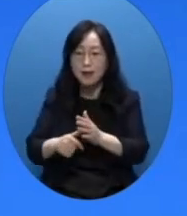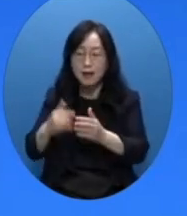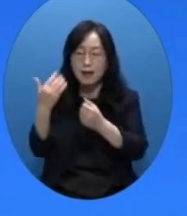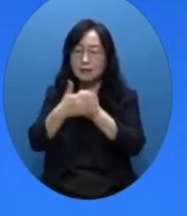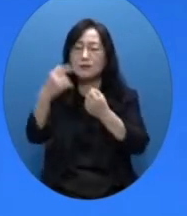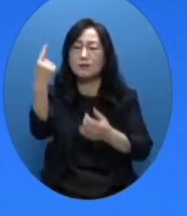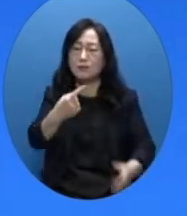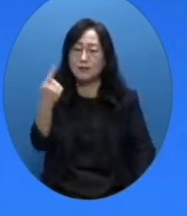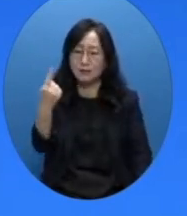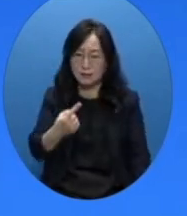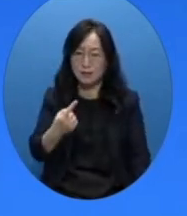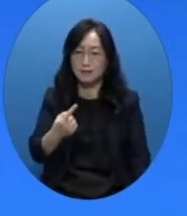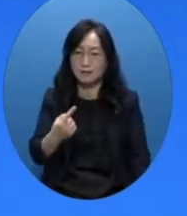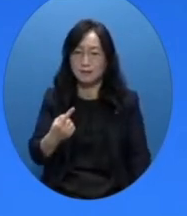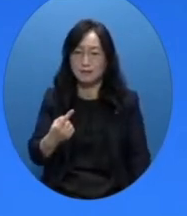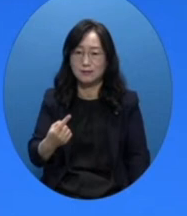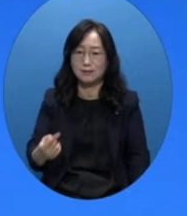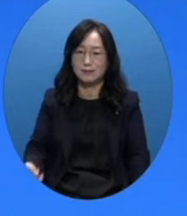것입니다.